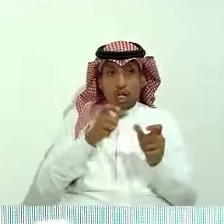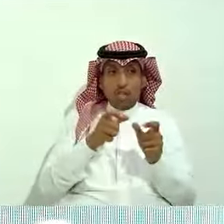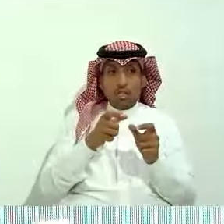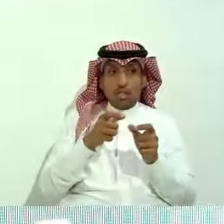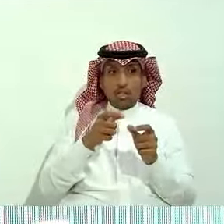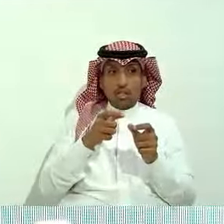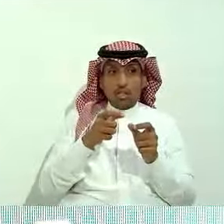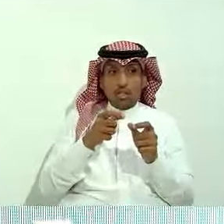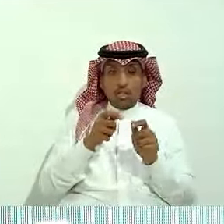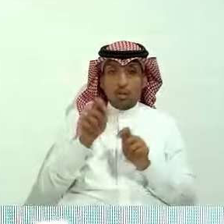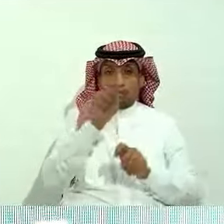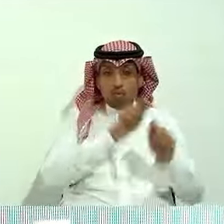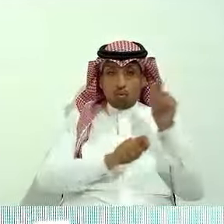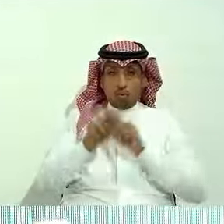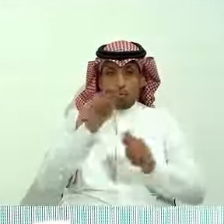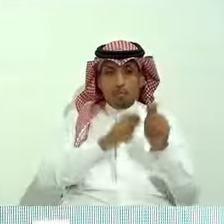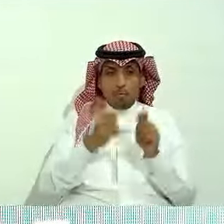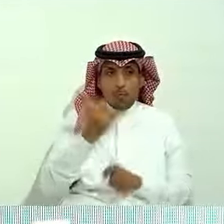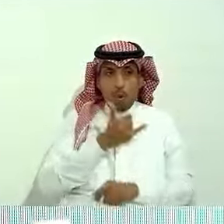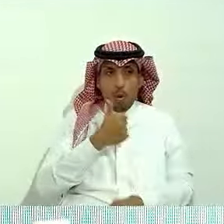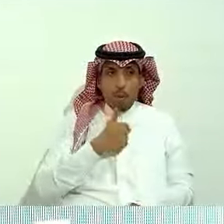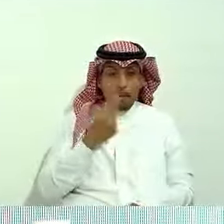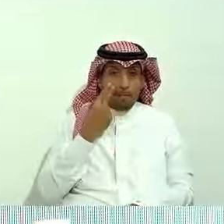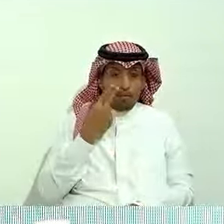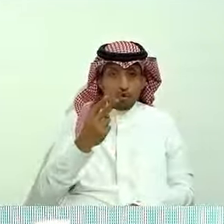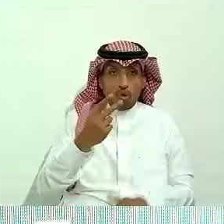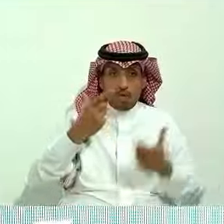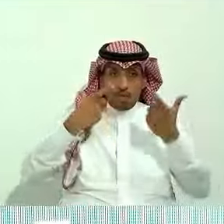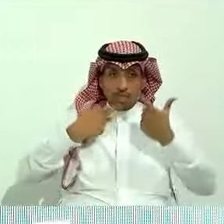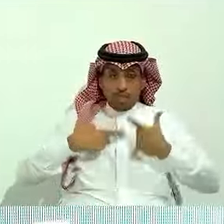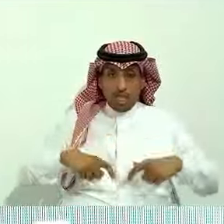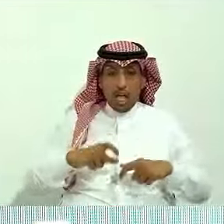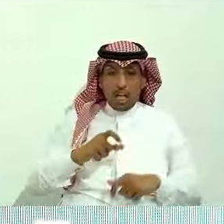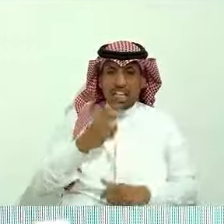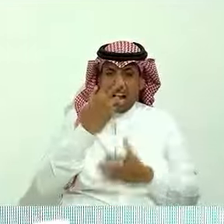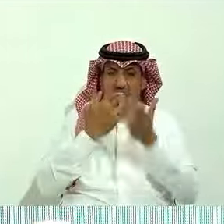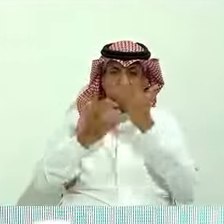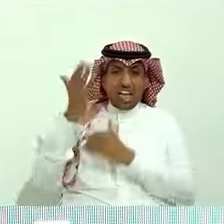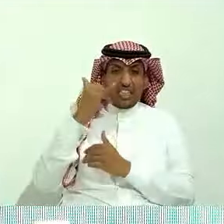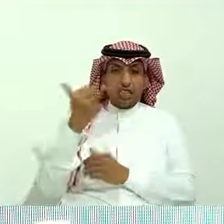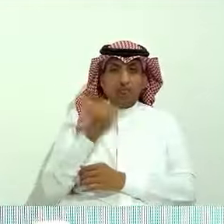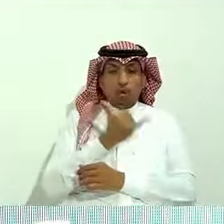أن يستوحون من هذه الأزياء التقليدية خطوط